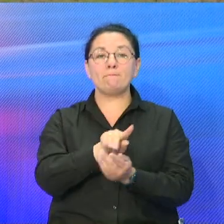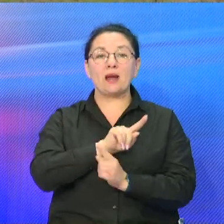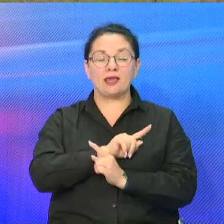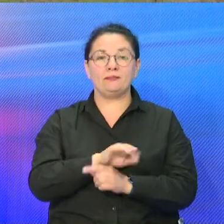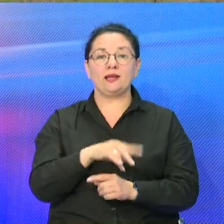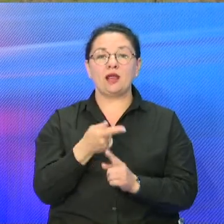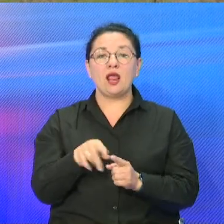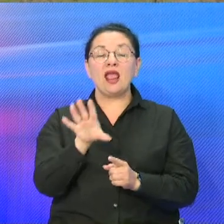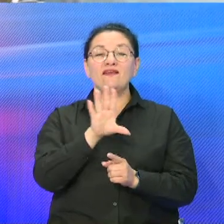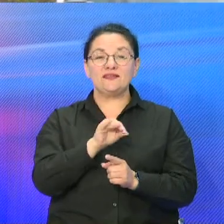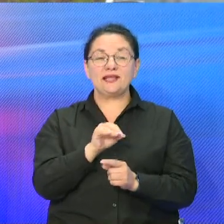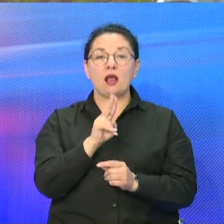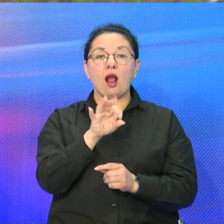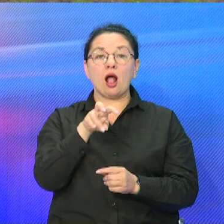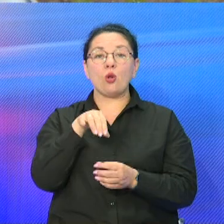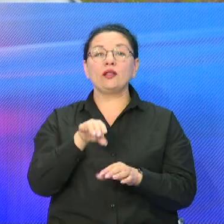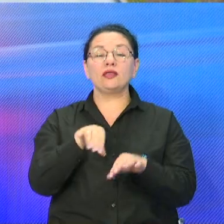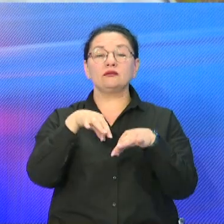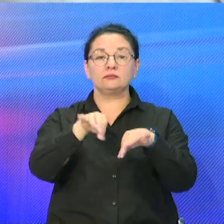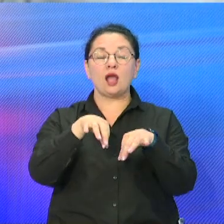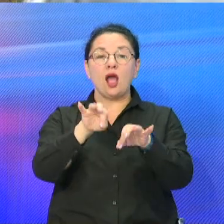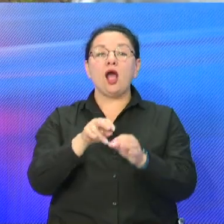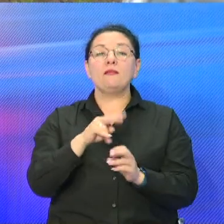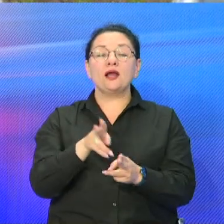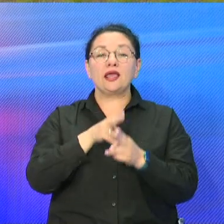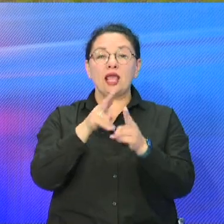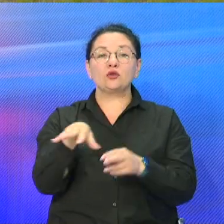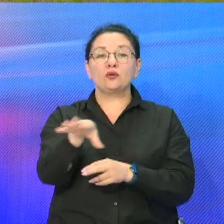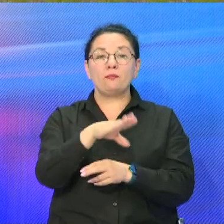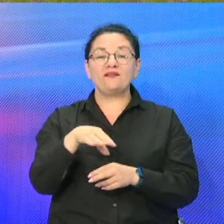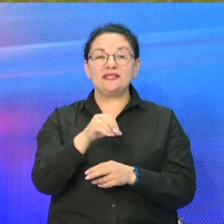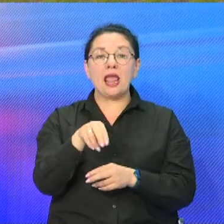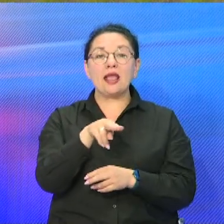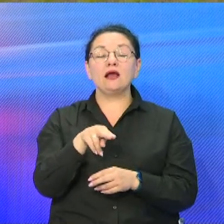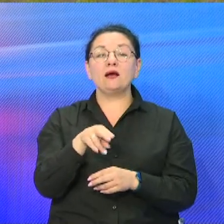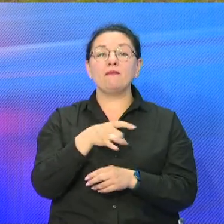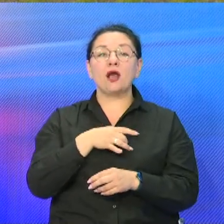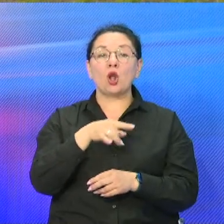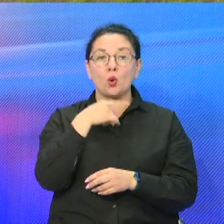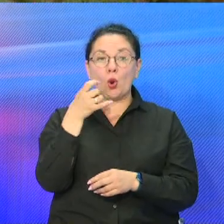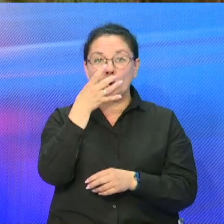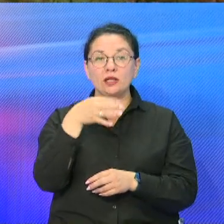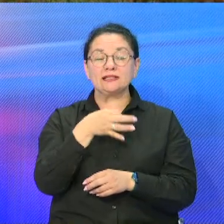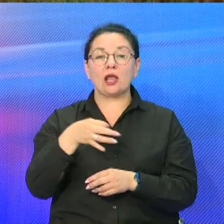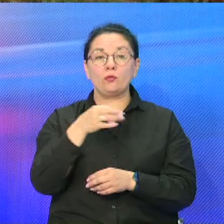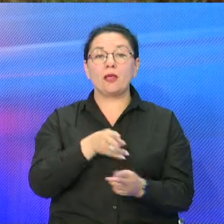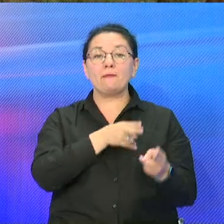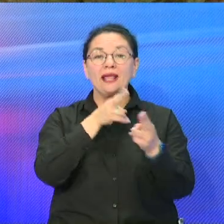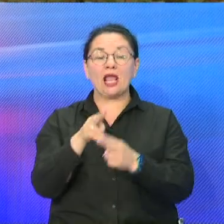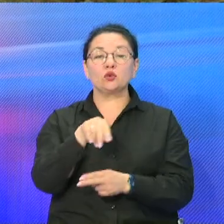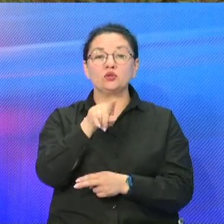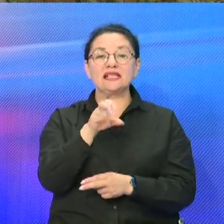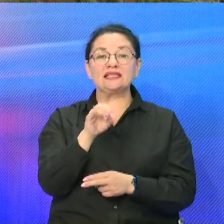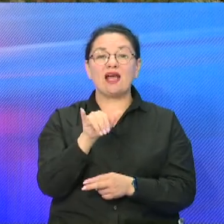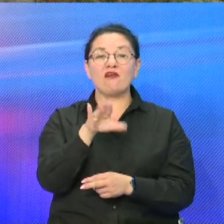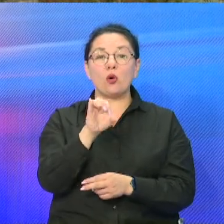акции автоколонны накировываются до не меньше знаковой кропки принемания заставами героя Советского Союза Виктора Усова. Тут, у далеким 41-м